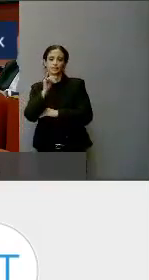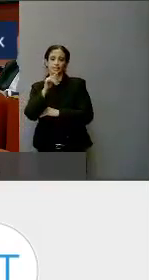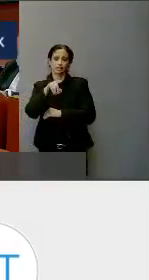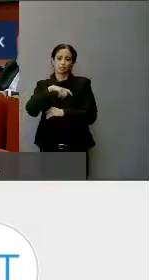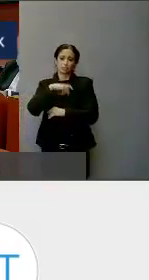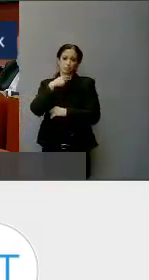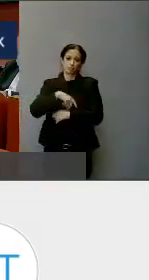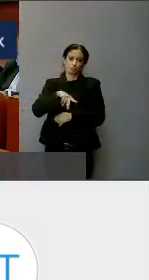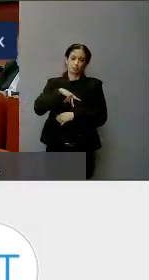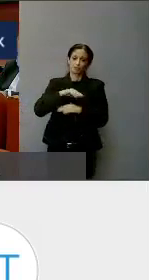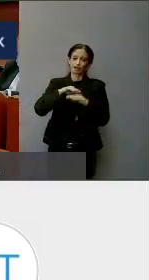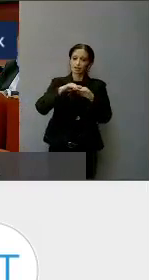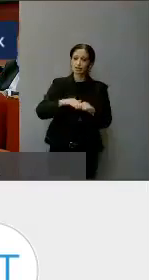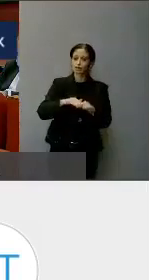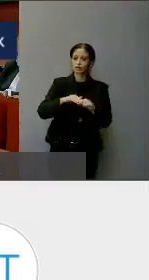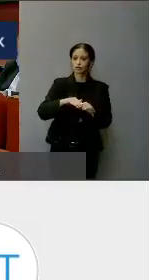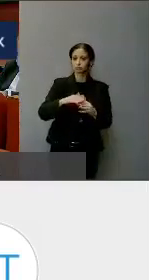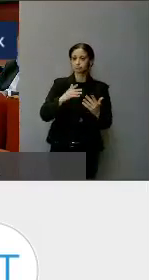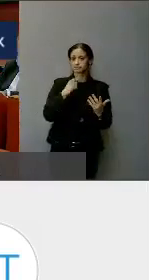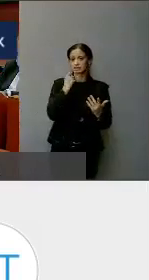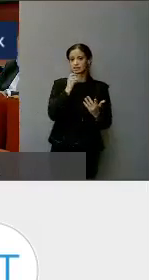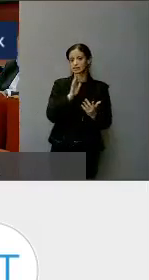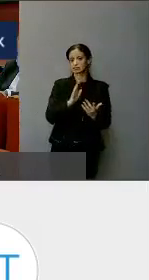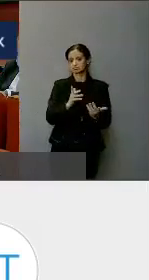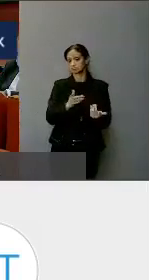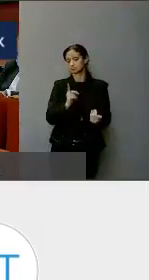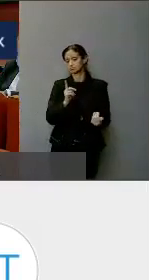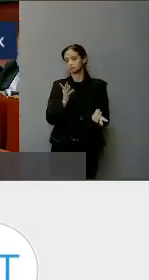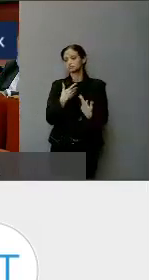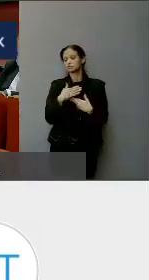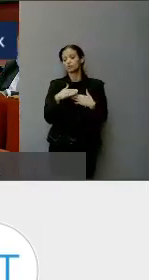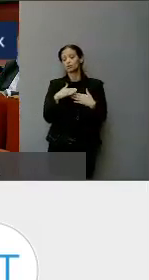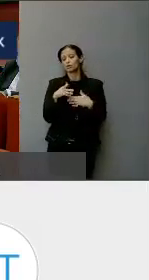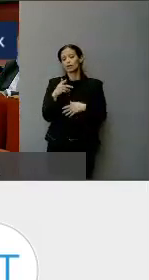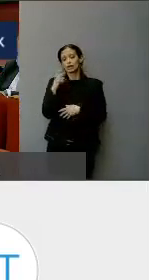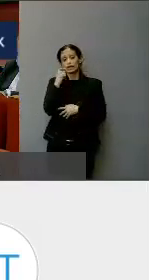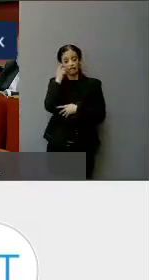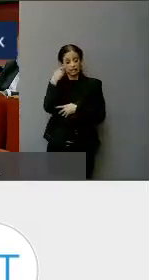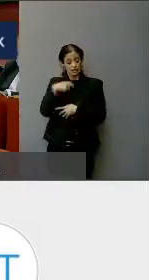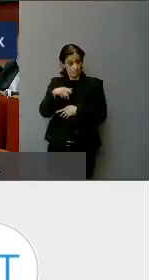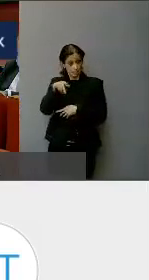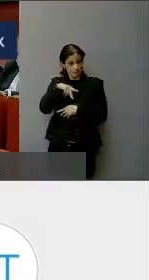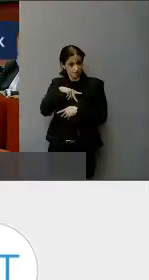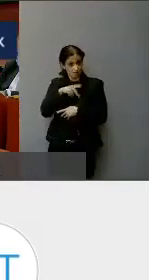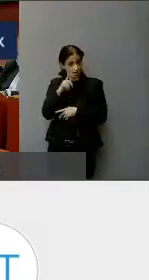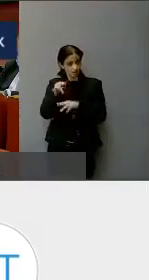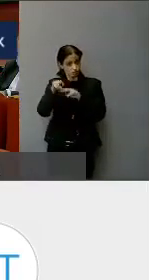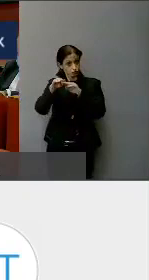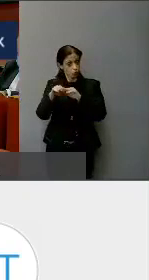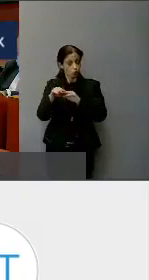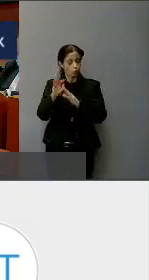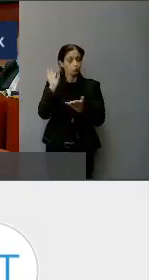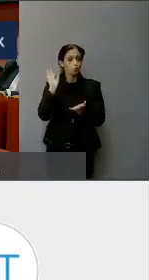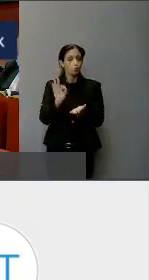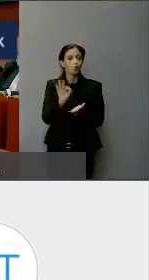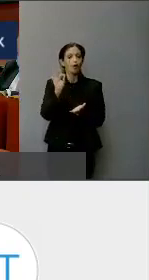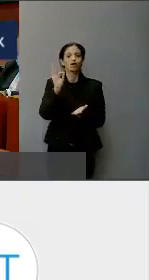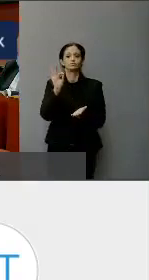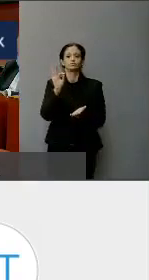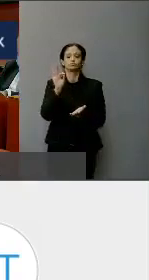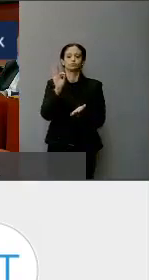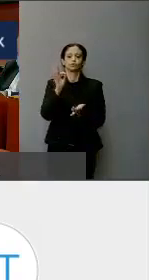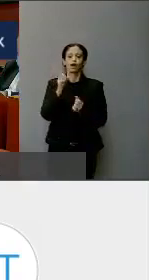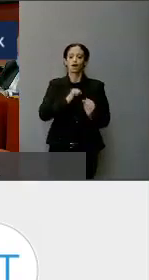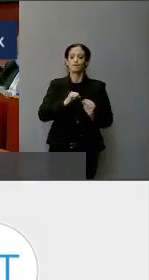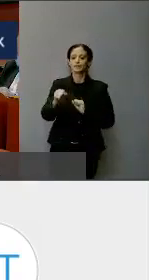l'interesse del privato viene appunto viene chiesto di essere tutelato quando ci sono degli aspetti sono legati alla gestione dell'amministrazione